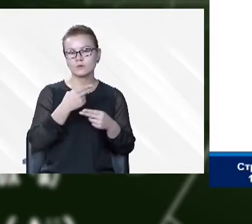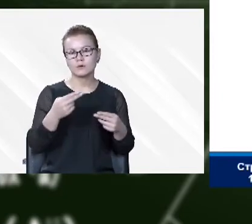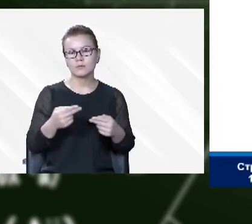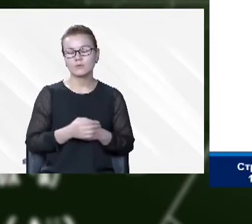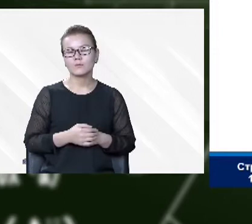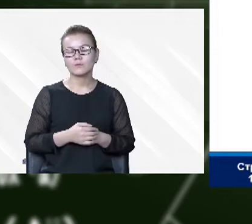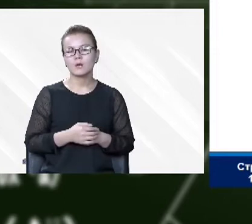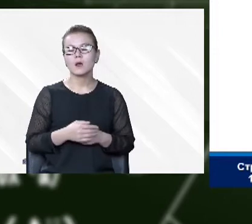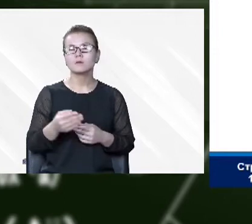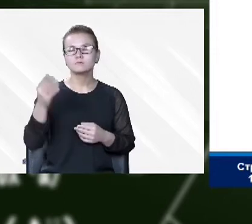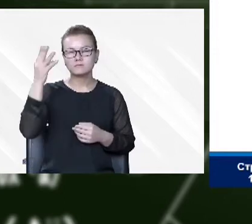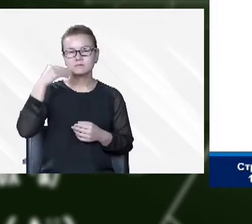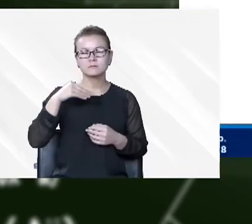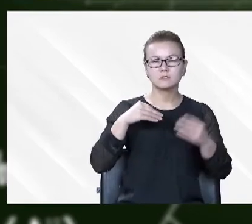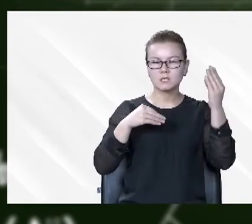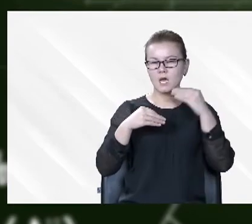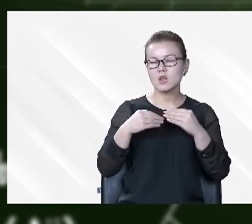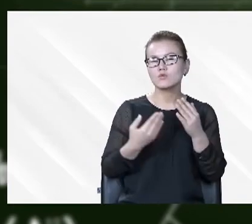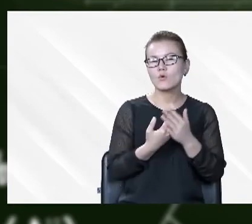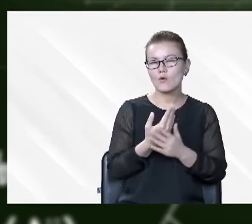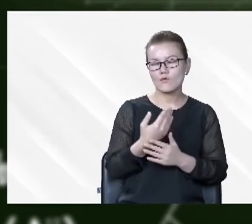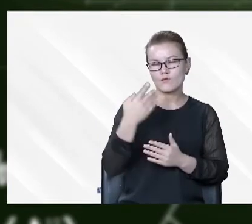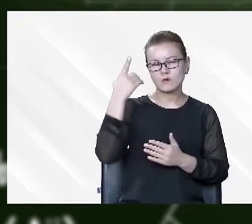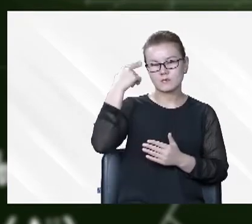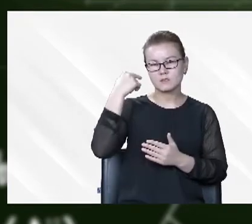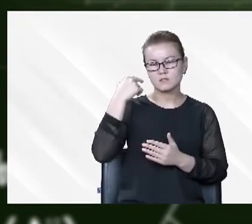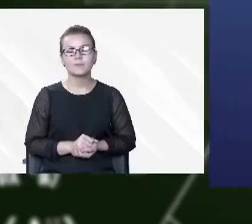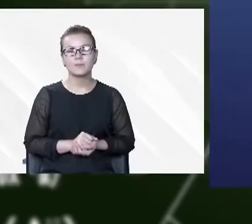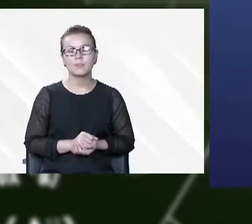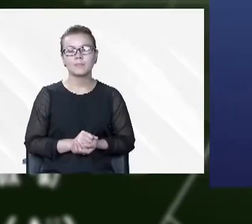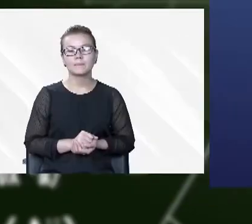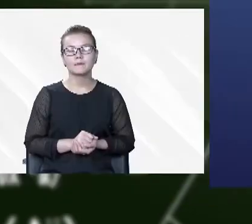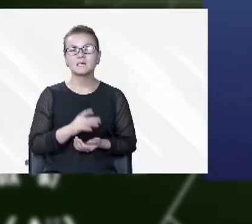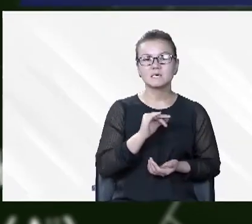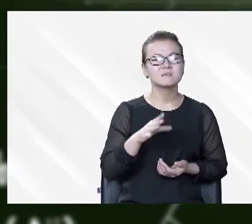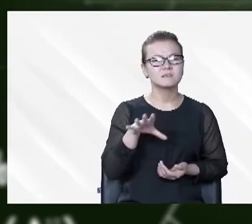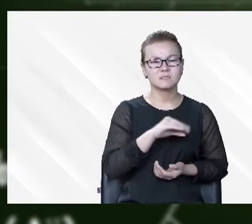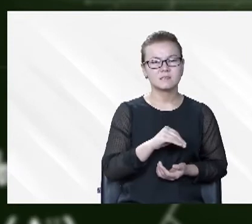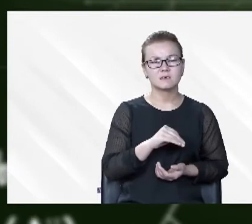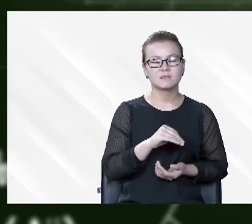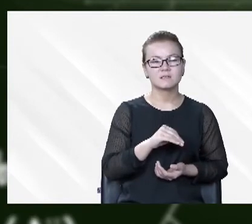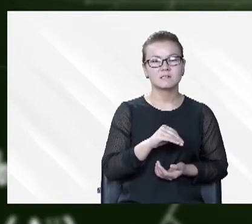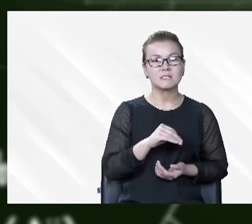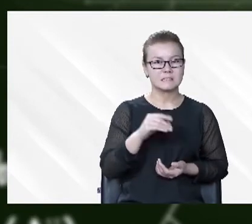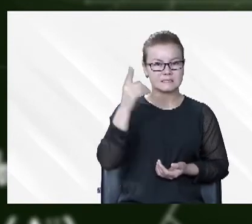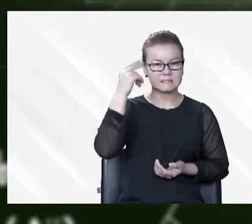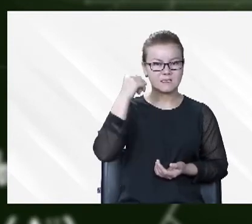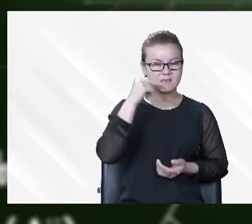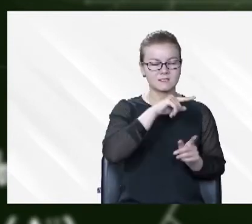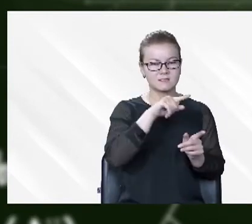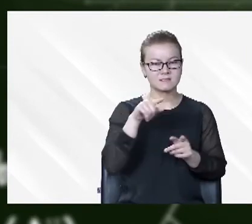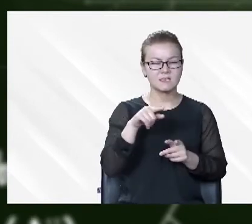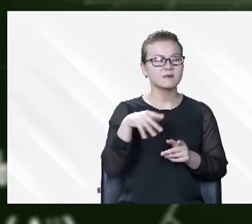тему, приобретали новые знания и пришли к результату. Из всех сокровищниц знания,